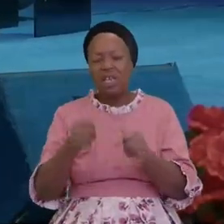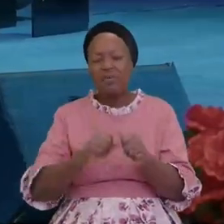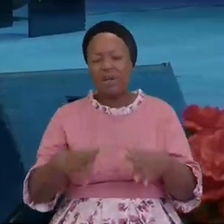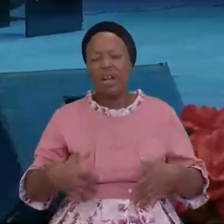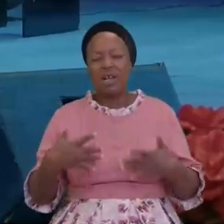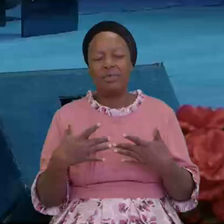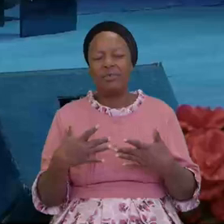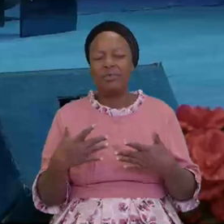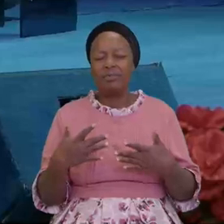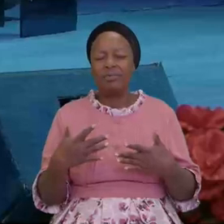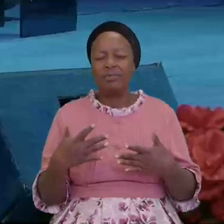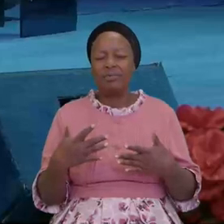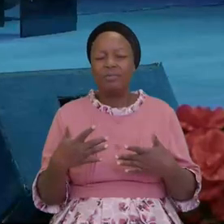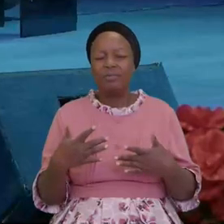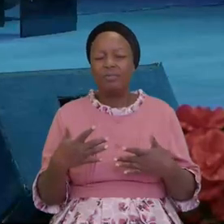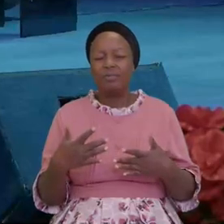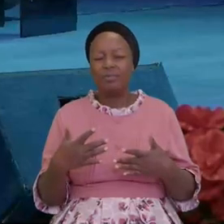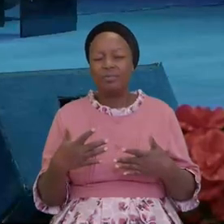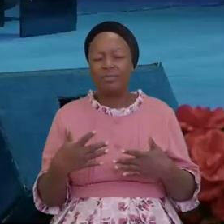chaque vie.